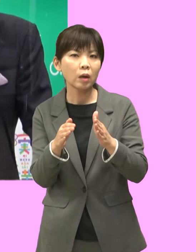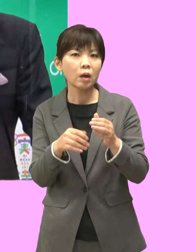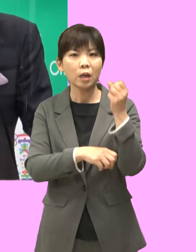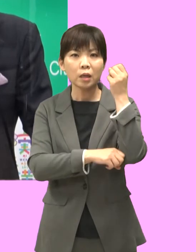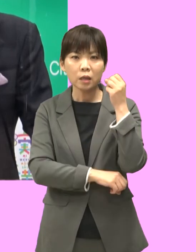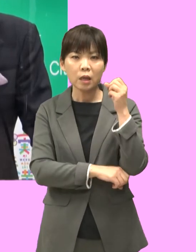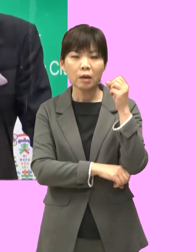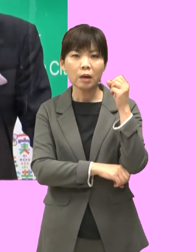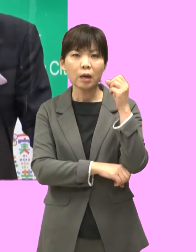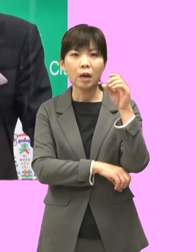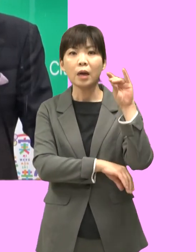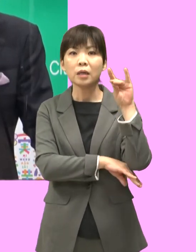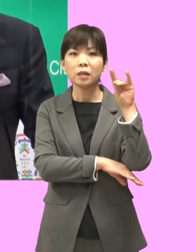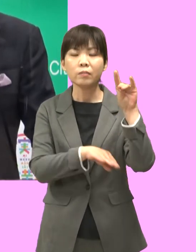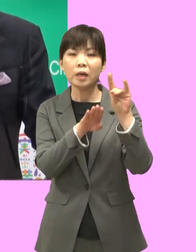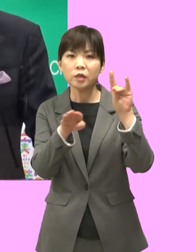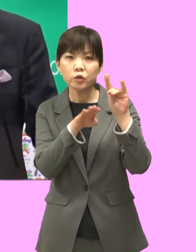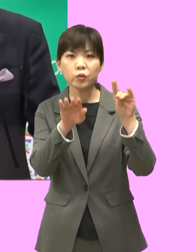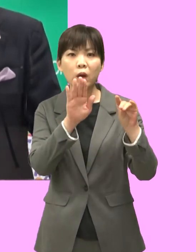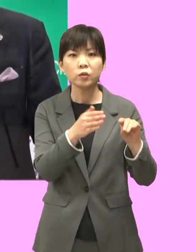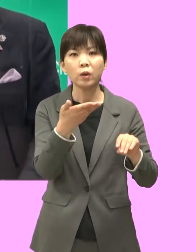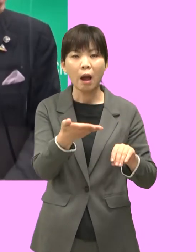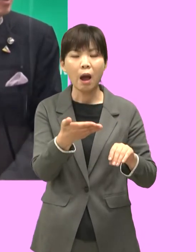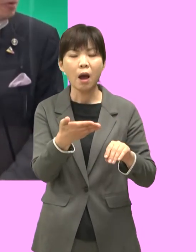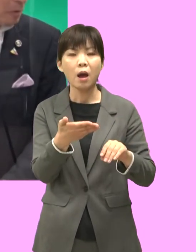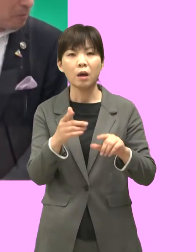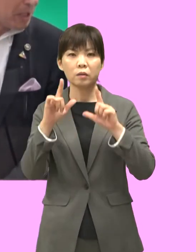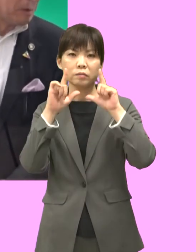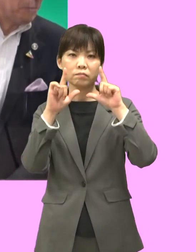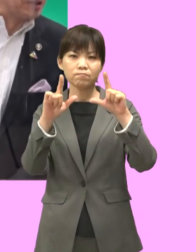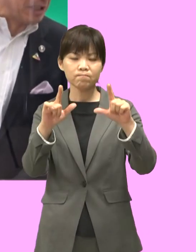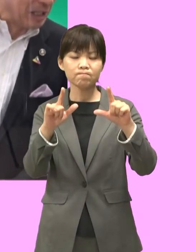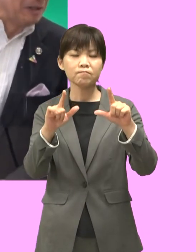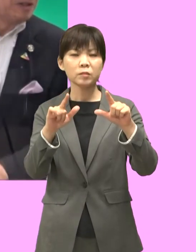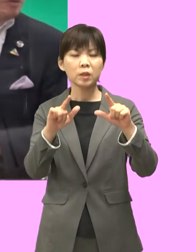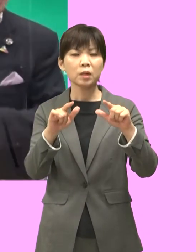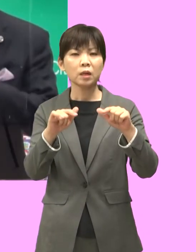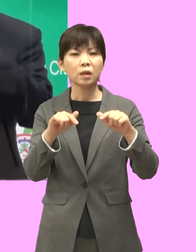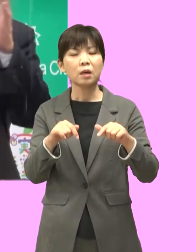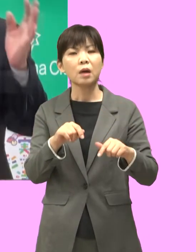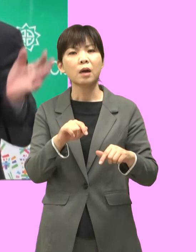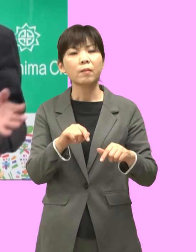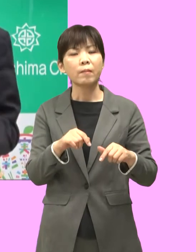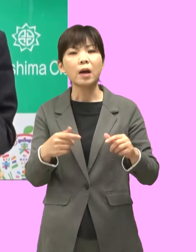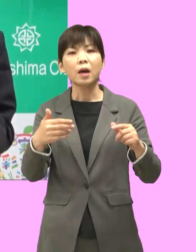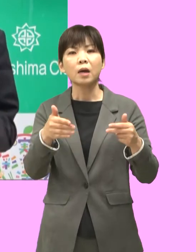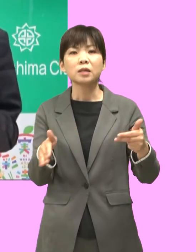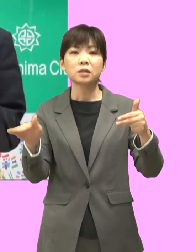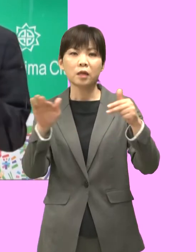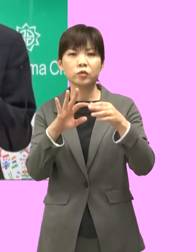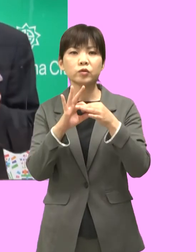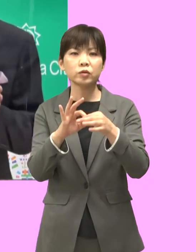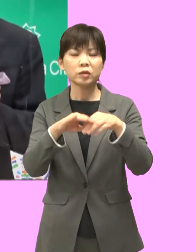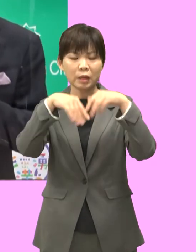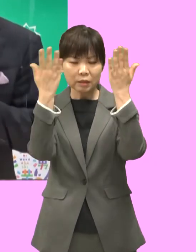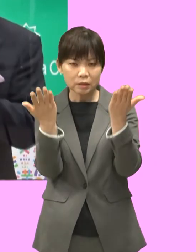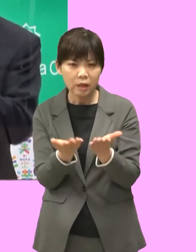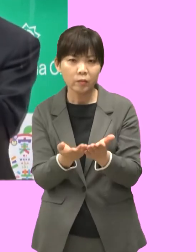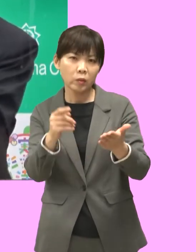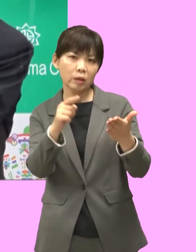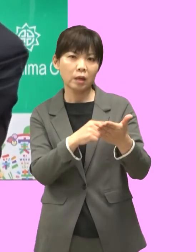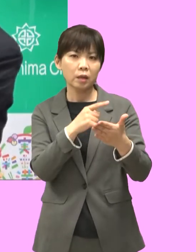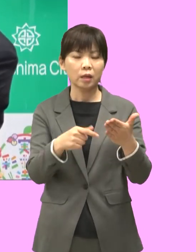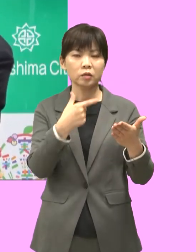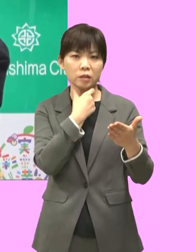んでしょうか？ まあ、まず今回はこれまでの、あれ見ては在庫一掃みたいなもんですから、これまでのやつを全部 検討して、その上